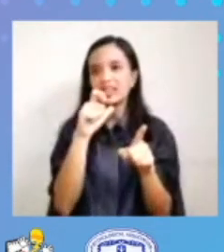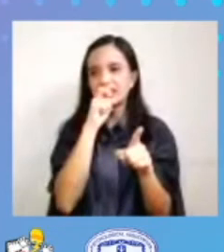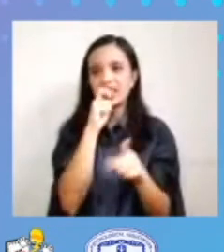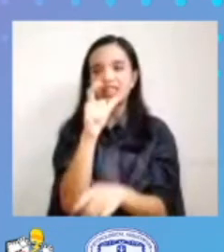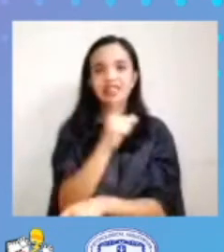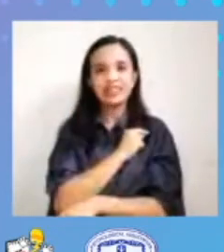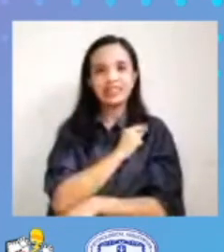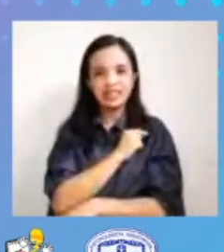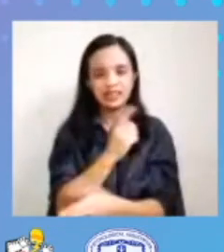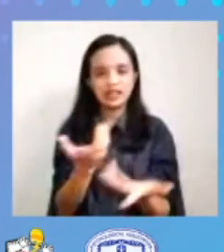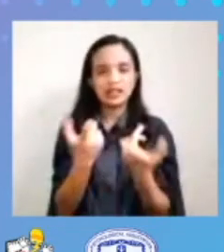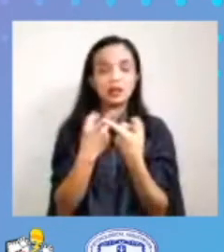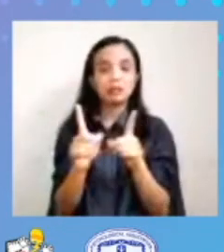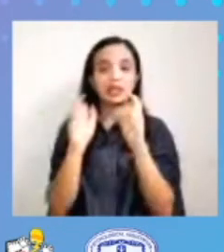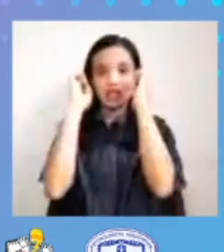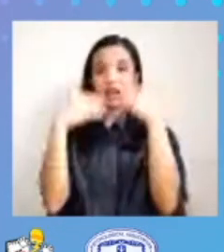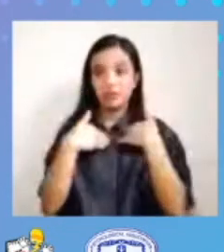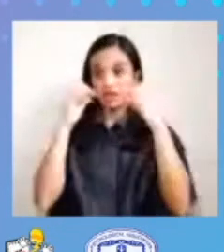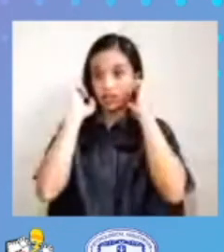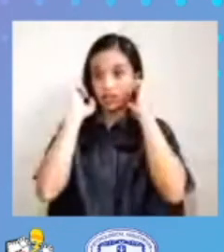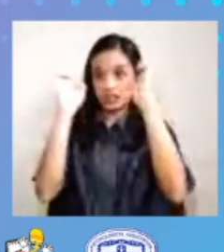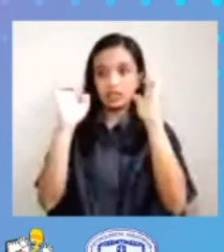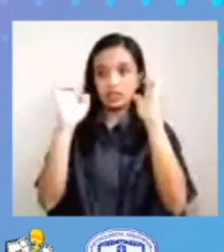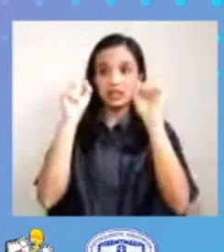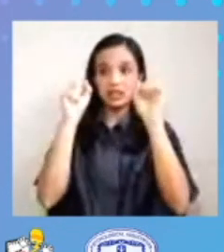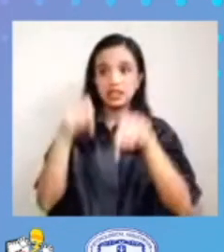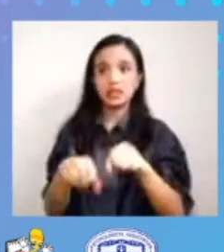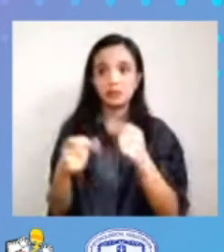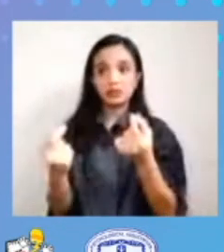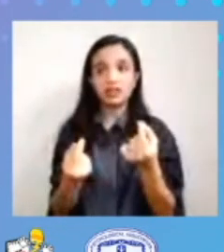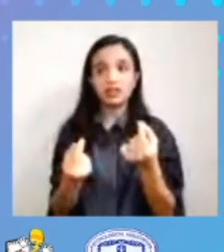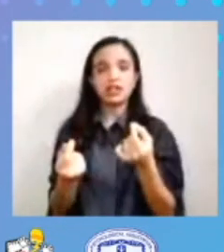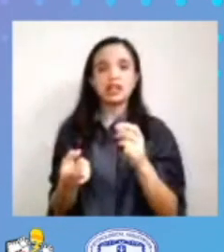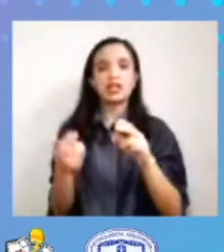Actually, I had my very first TikTok with Rian. Ayoko nang ulitin.